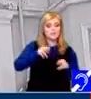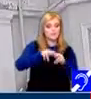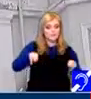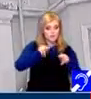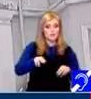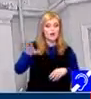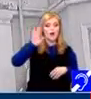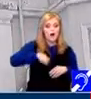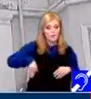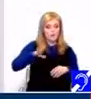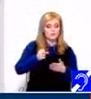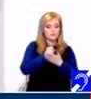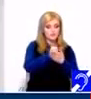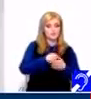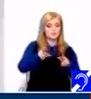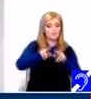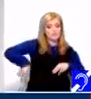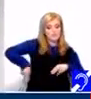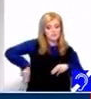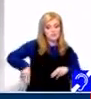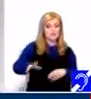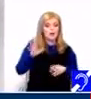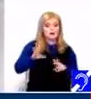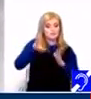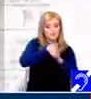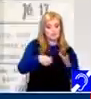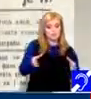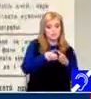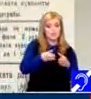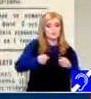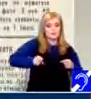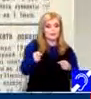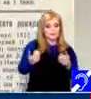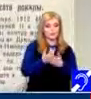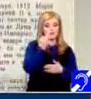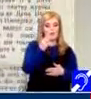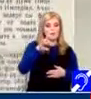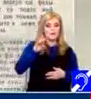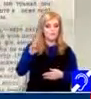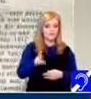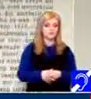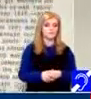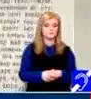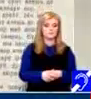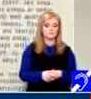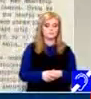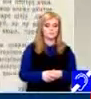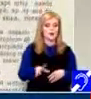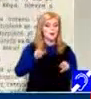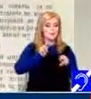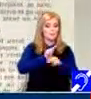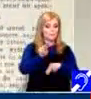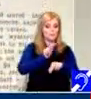este avansat ca director de școală, intră în societatea noului său prieten Ion Pelivan și devine un promotor al ideilor naționale. Preda